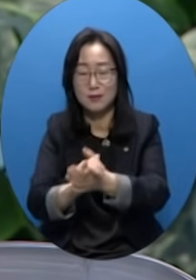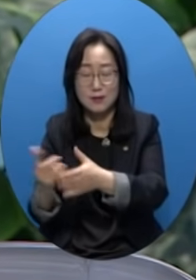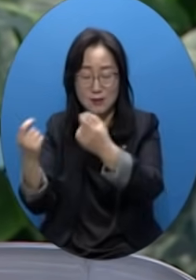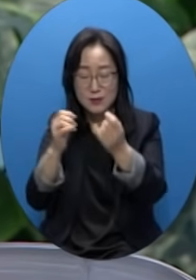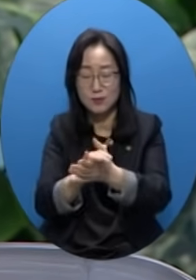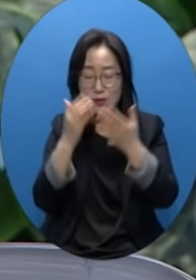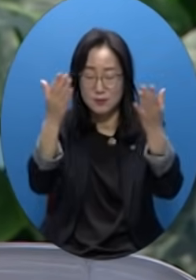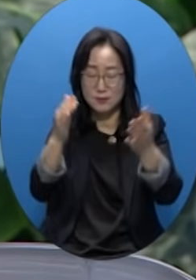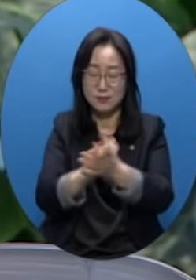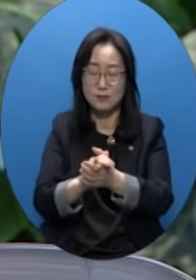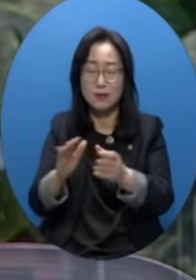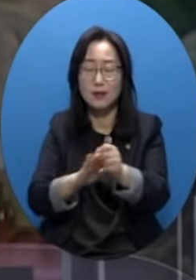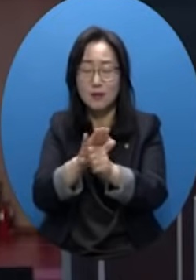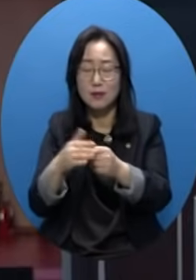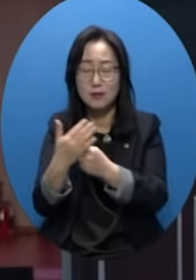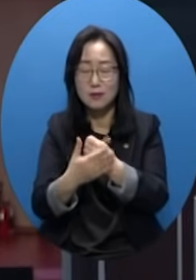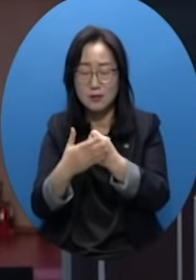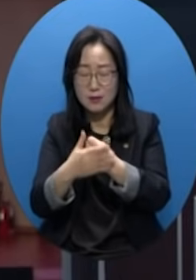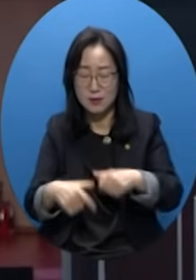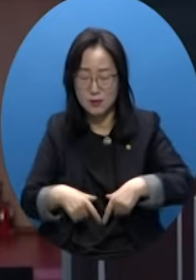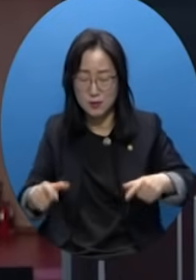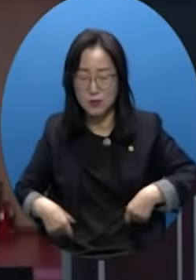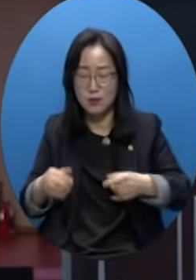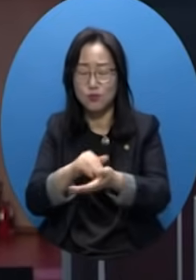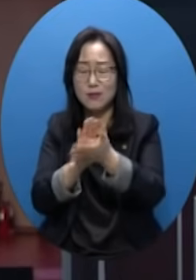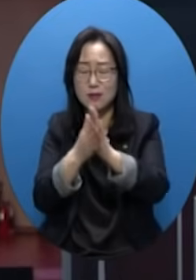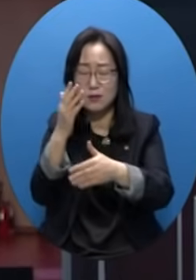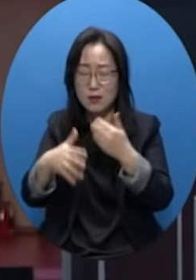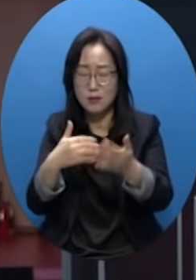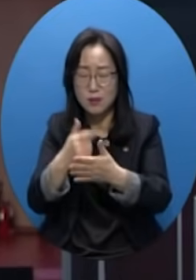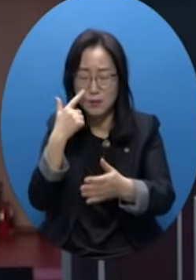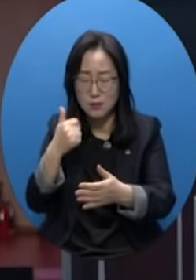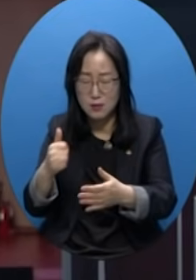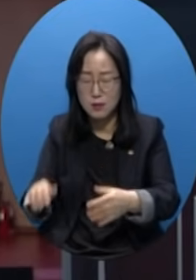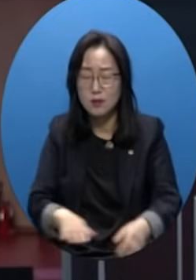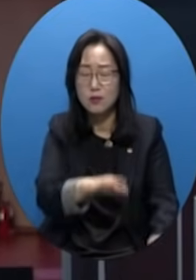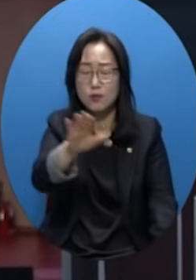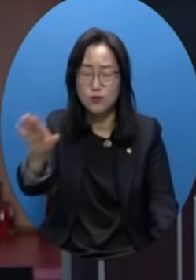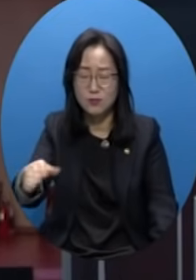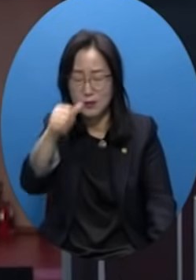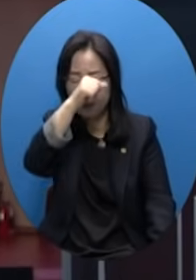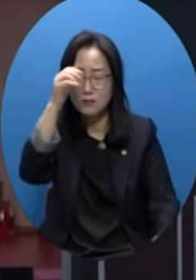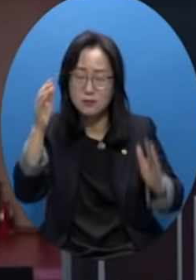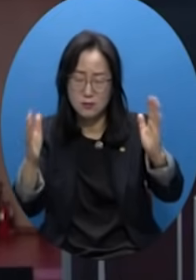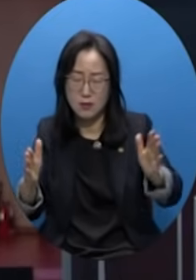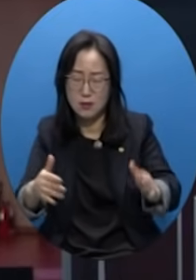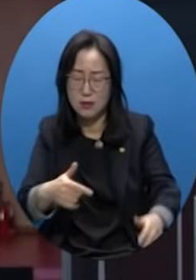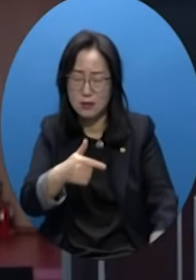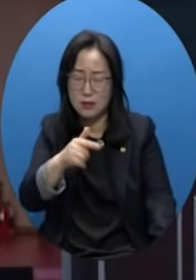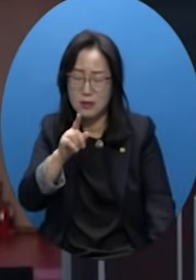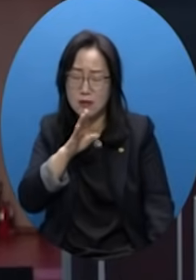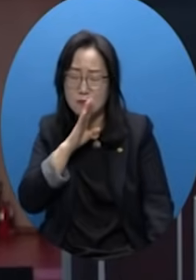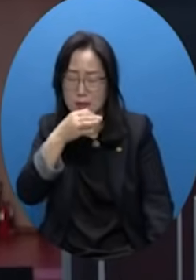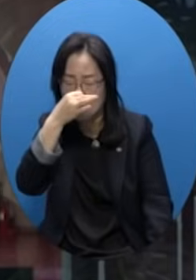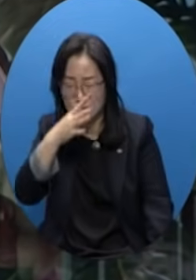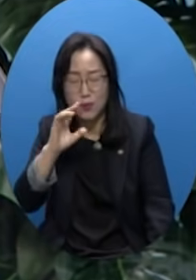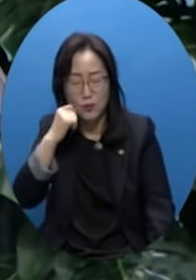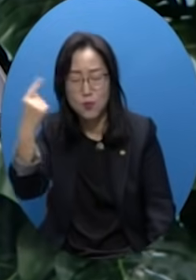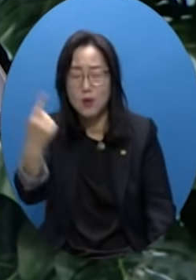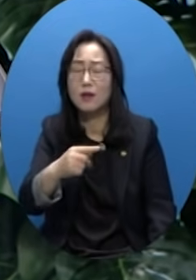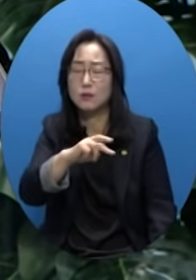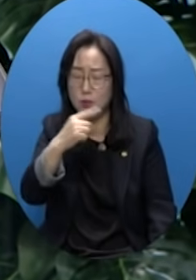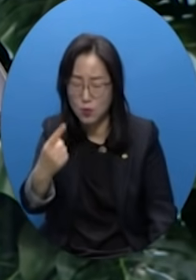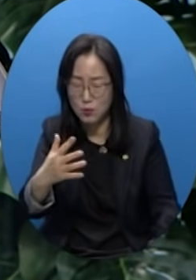기도하겠습니다 사랑과 은혜와 자비가 몰랐으나 마님 아버지 우리 인생길에 아무리 힘들고 어려운 일 다가와도